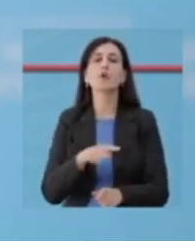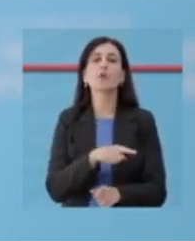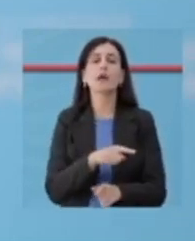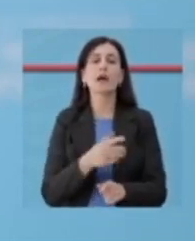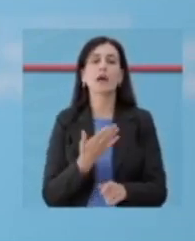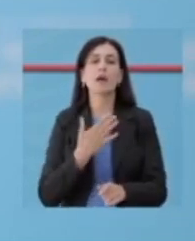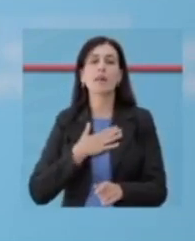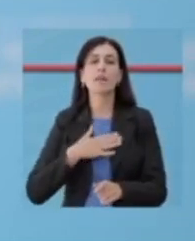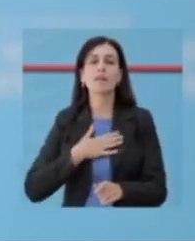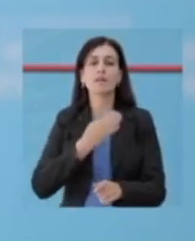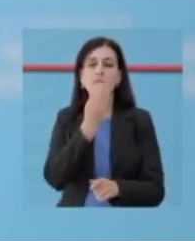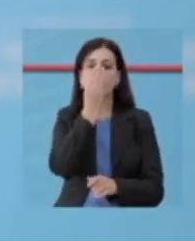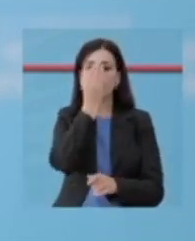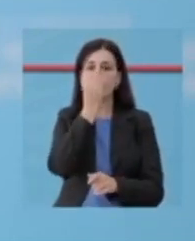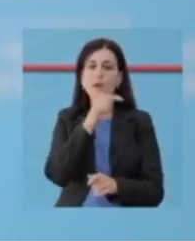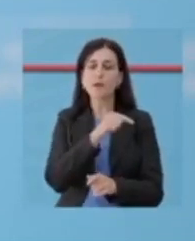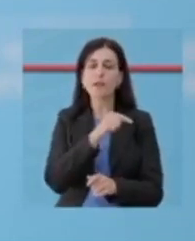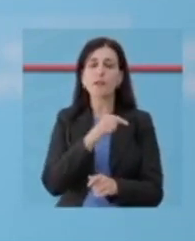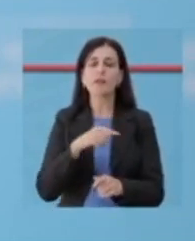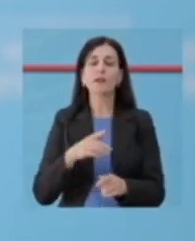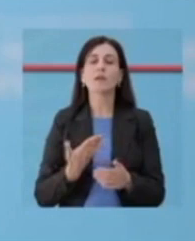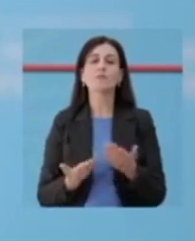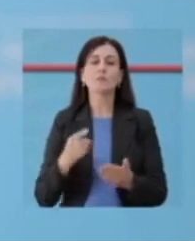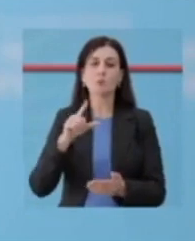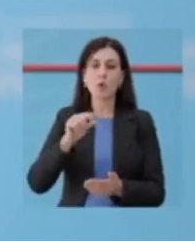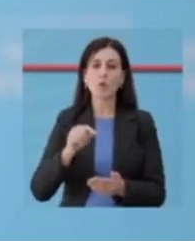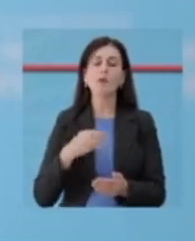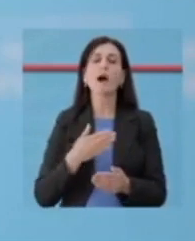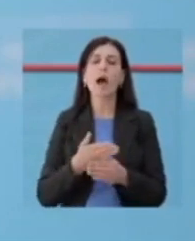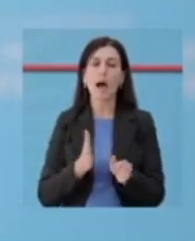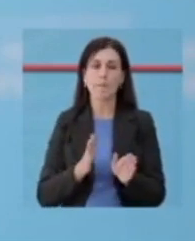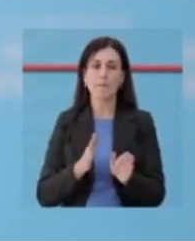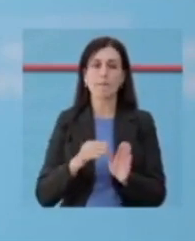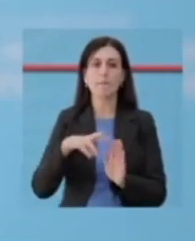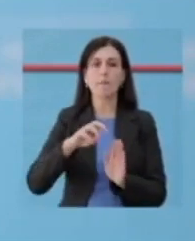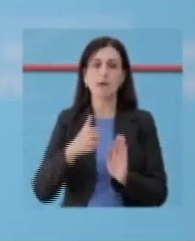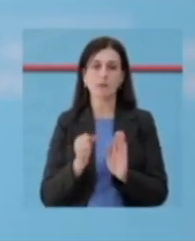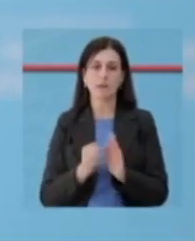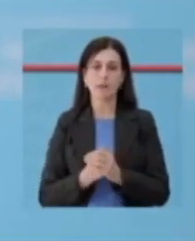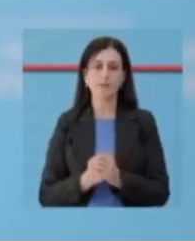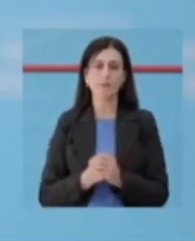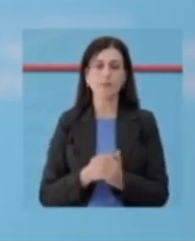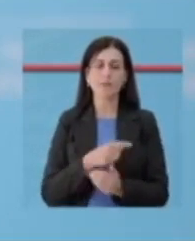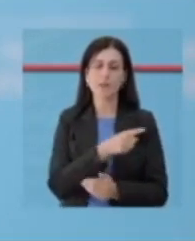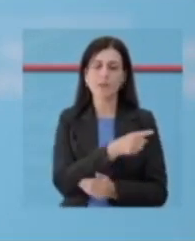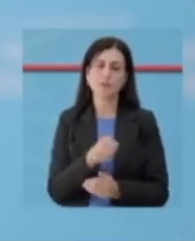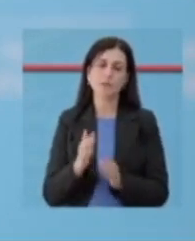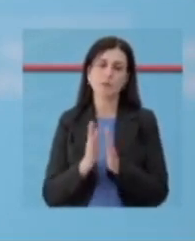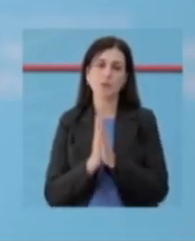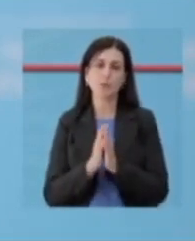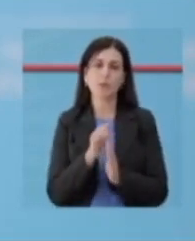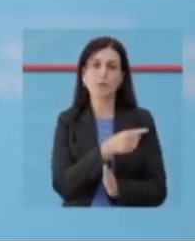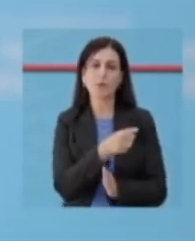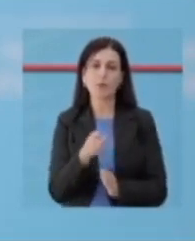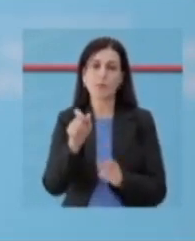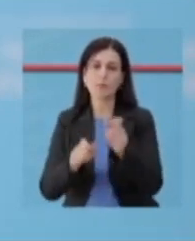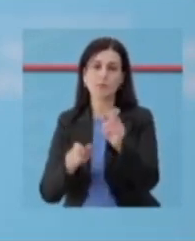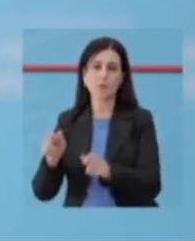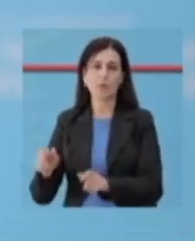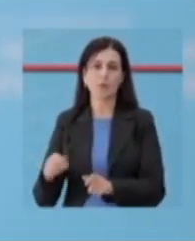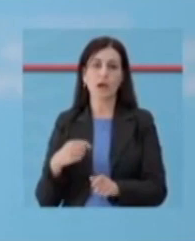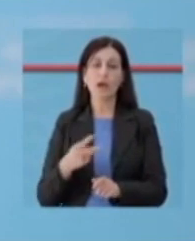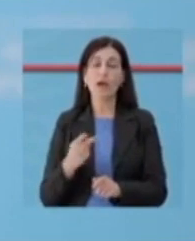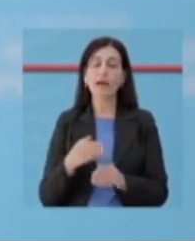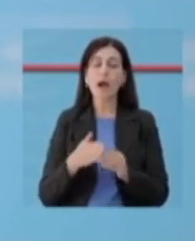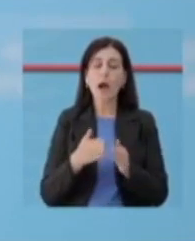në vënd, si dhe raset të shtruar në terapi intensive. Thënderuar qytetarë. Pa mbërësisht, kësaj situate inkurajuse